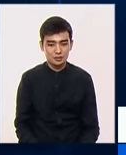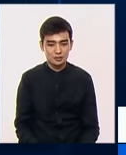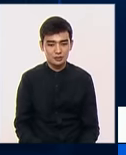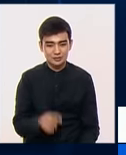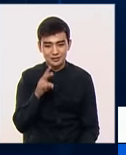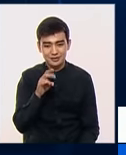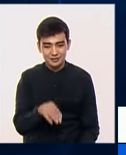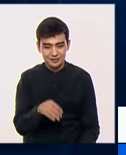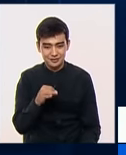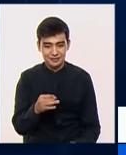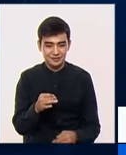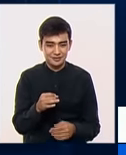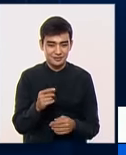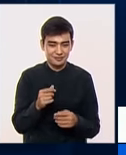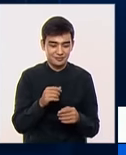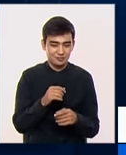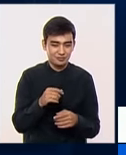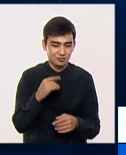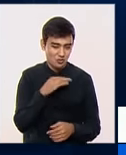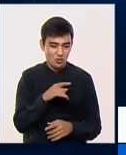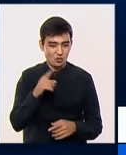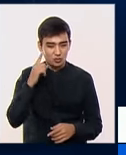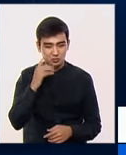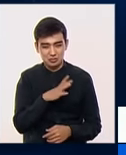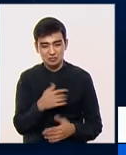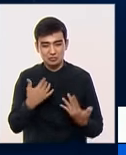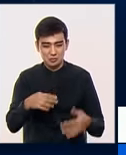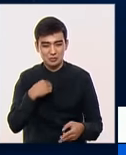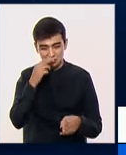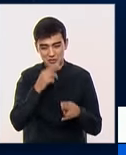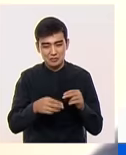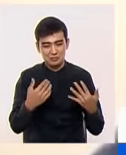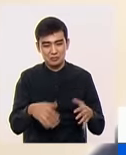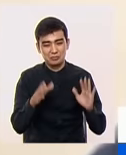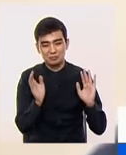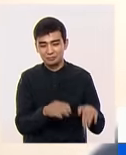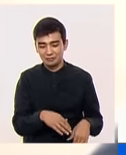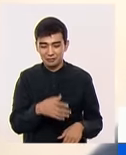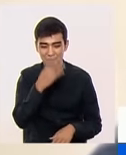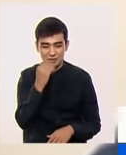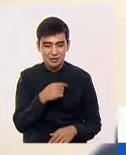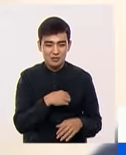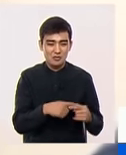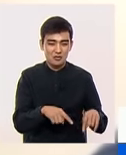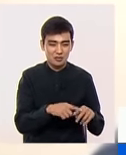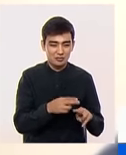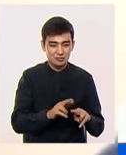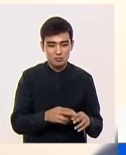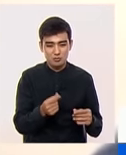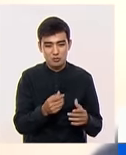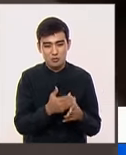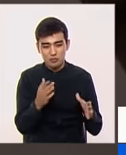не пускать дело на самотек потому что многие думают что ну вот я потерял немного да вряд ли пробник на органы из-за моей небольшой суммы буду делать